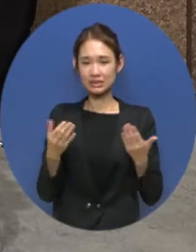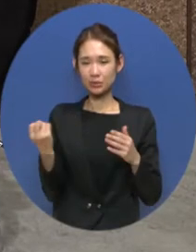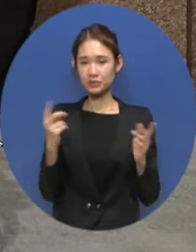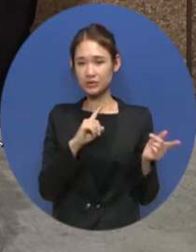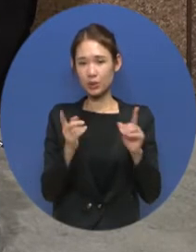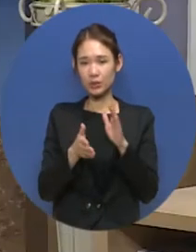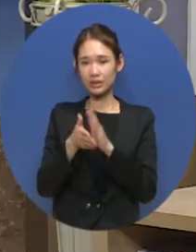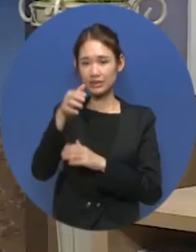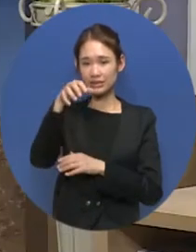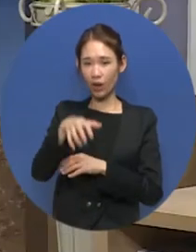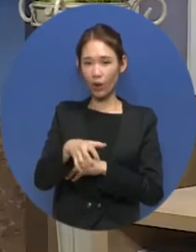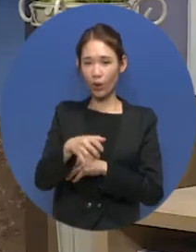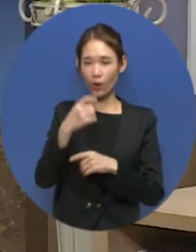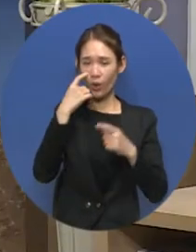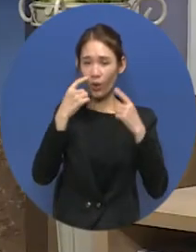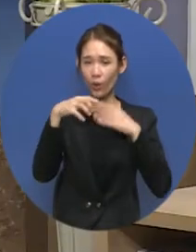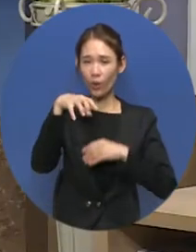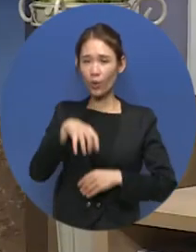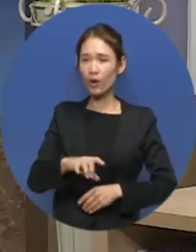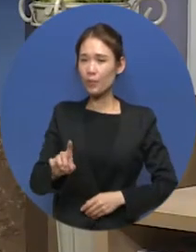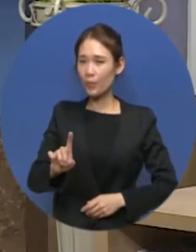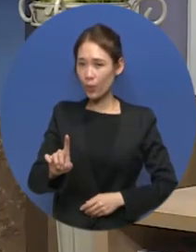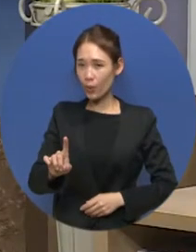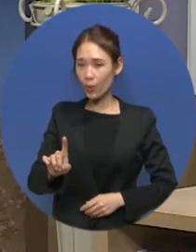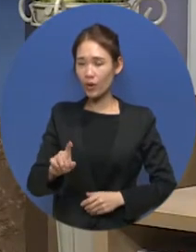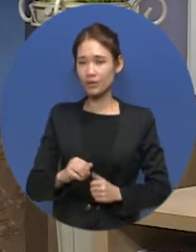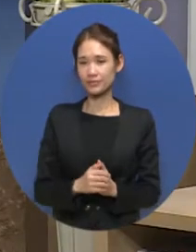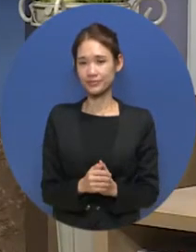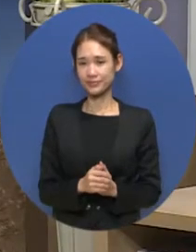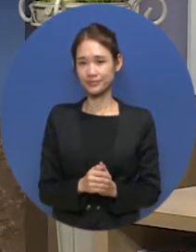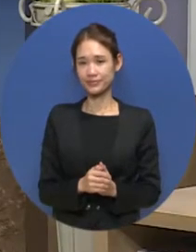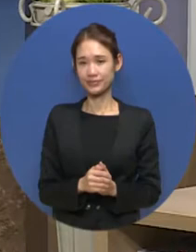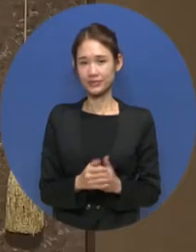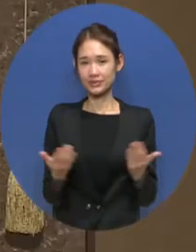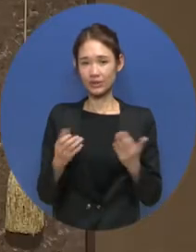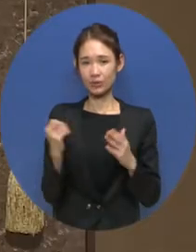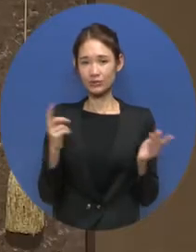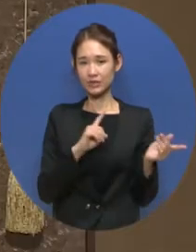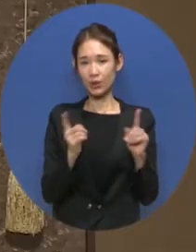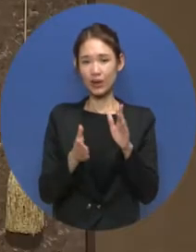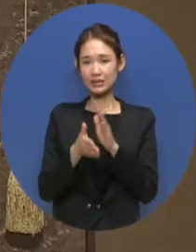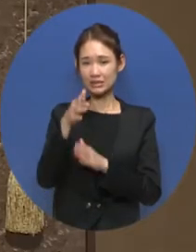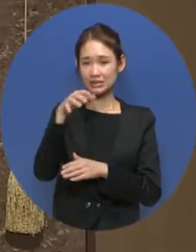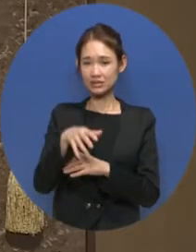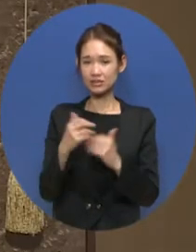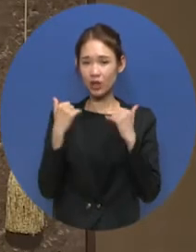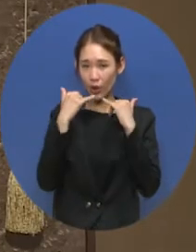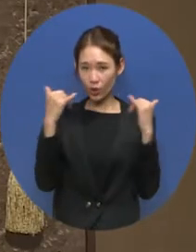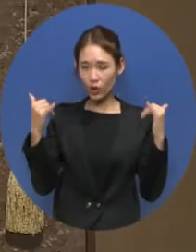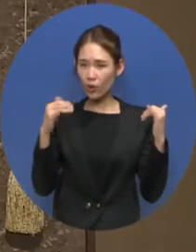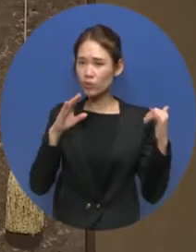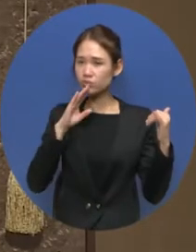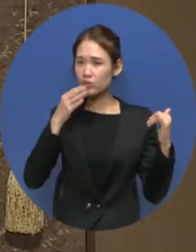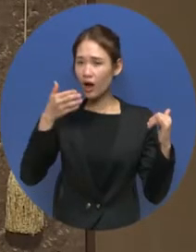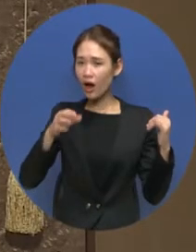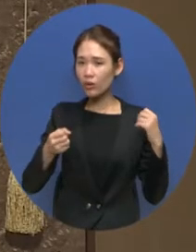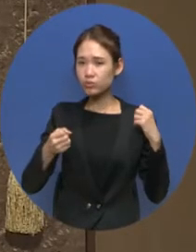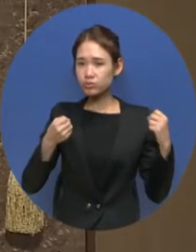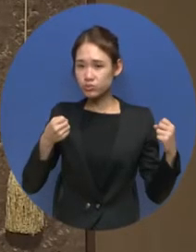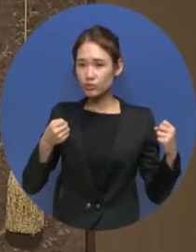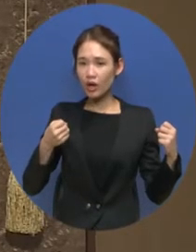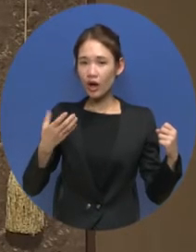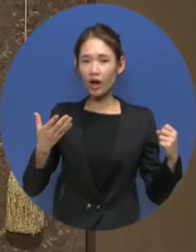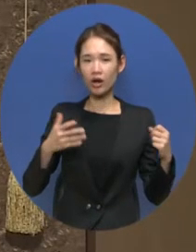재활 시설이 네. 정확히 어떤 곳인가요? 네, 직업 재활 시설은 이제 성인이 되었음에도 불구하고